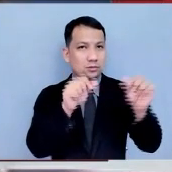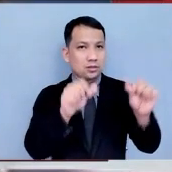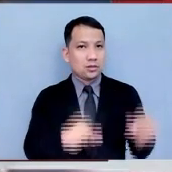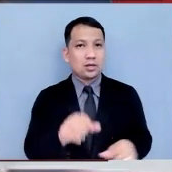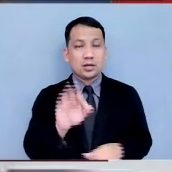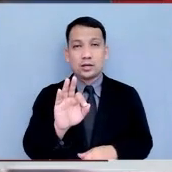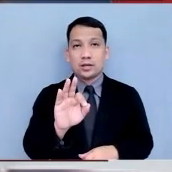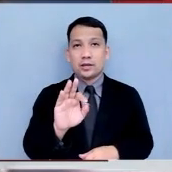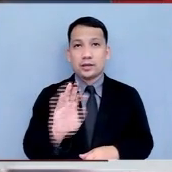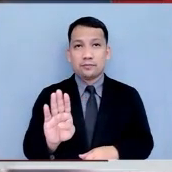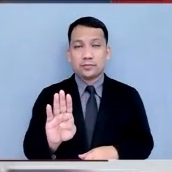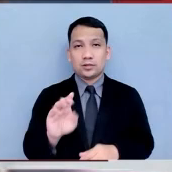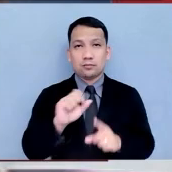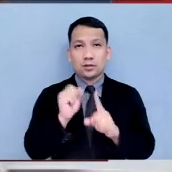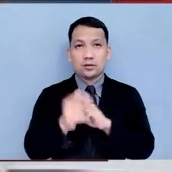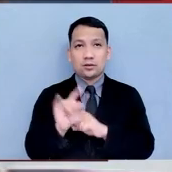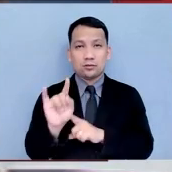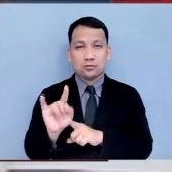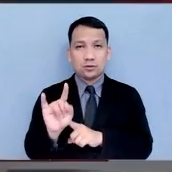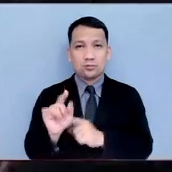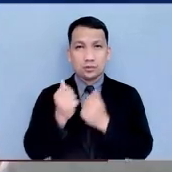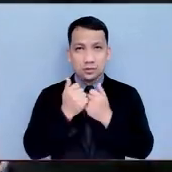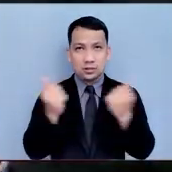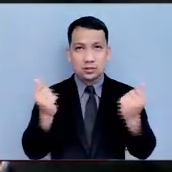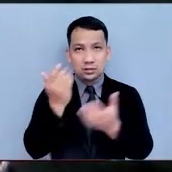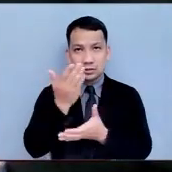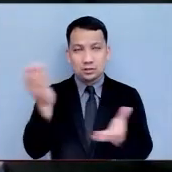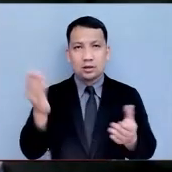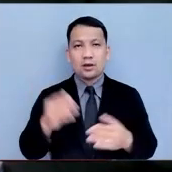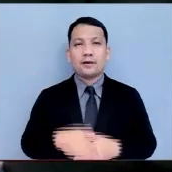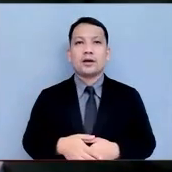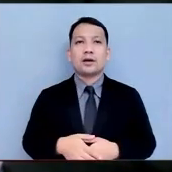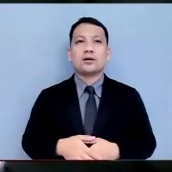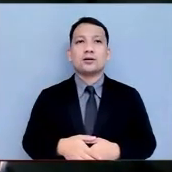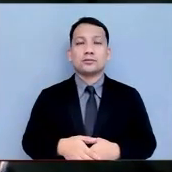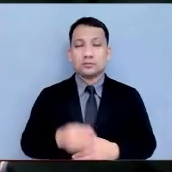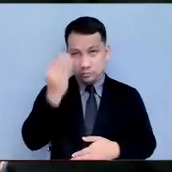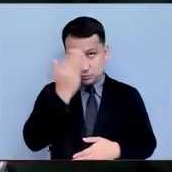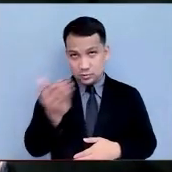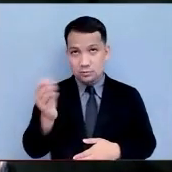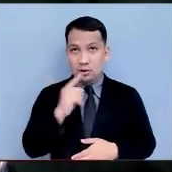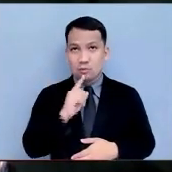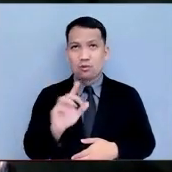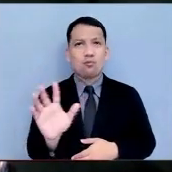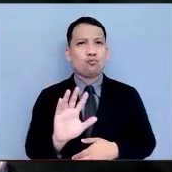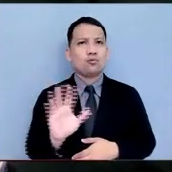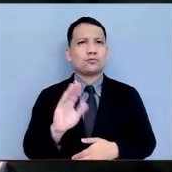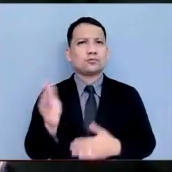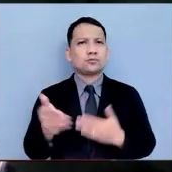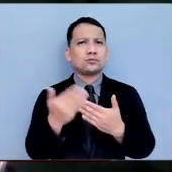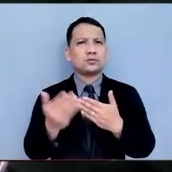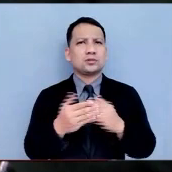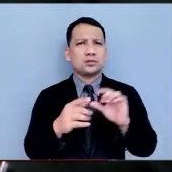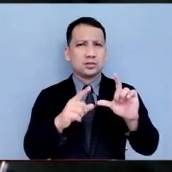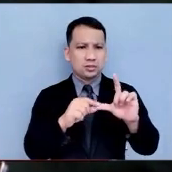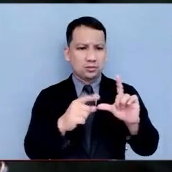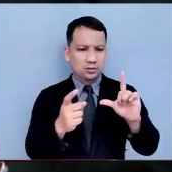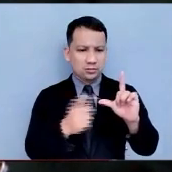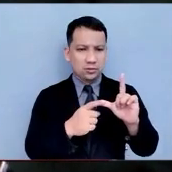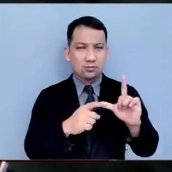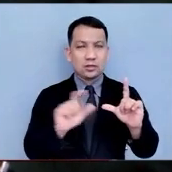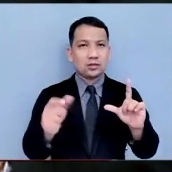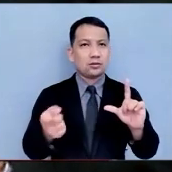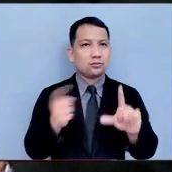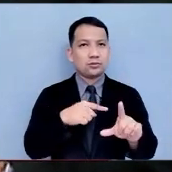website at mga social media accounts. Para na rin po sa inyong seguridad ay huwag basta-basta magkiklik sa mga links na hindi galing